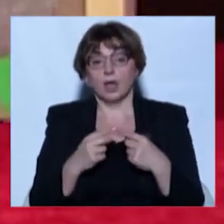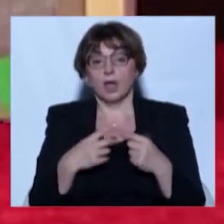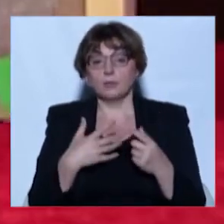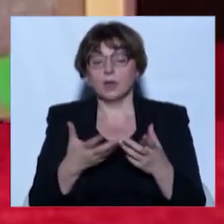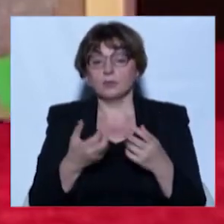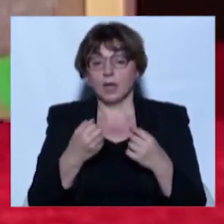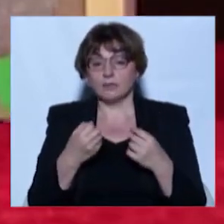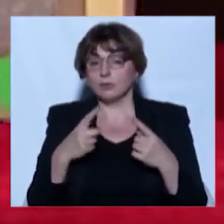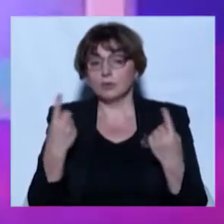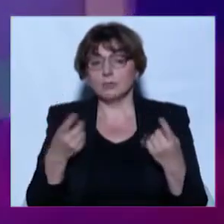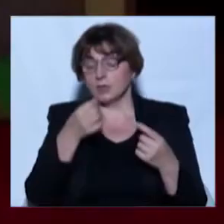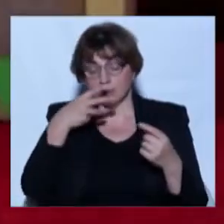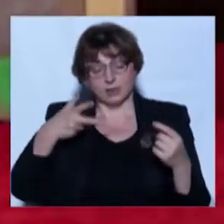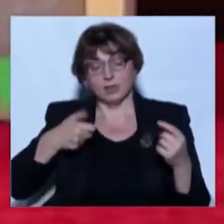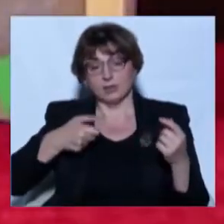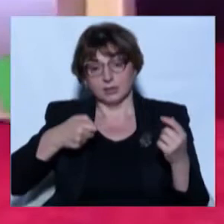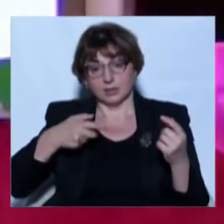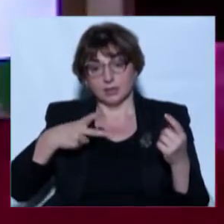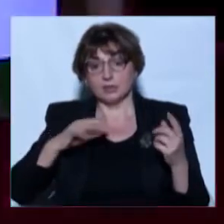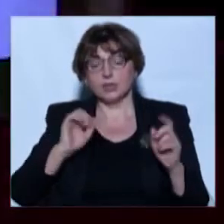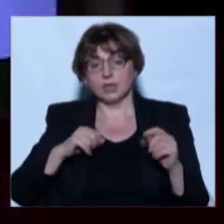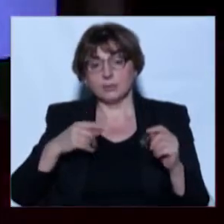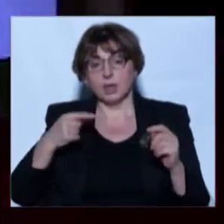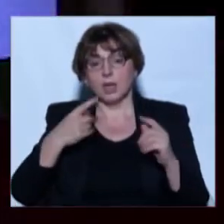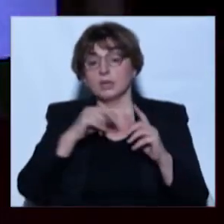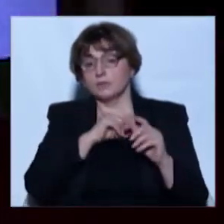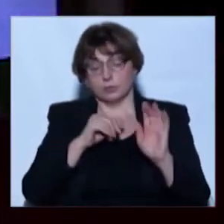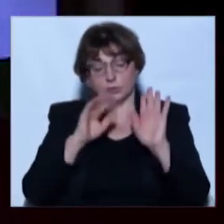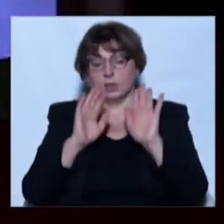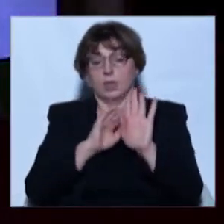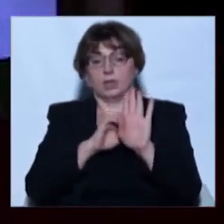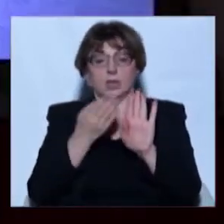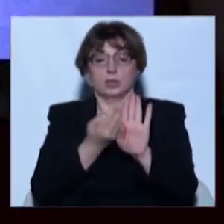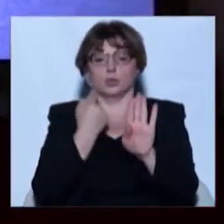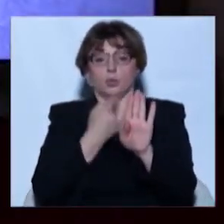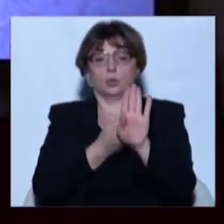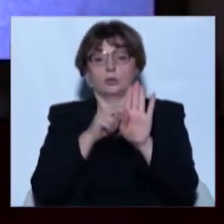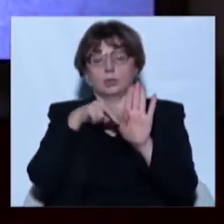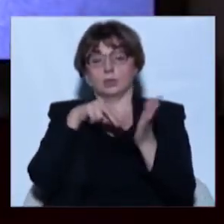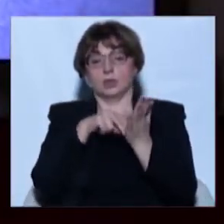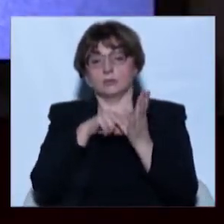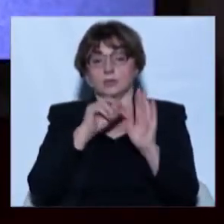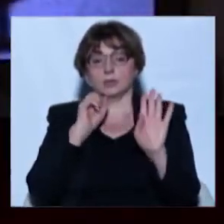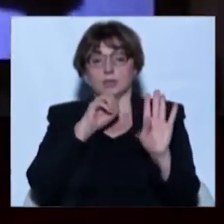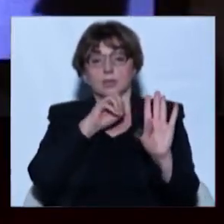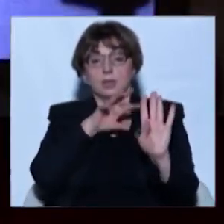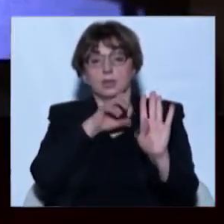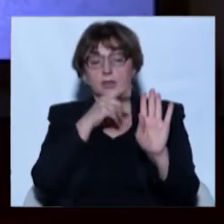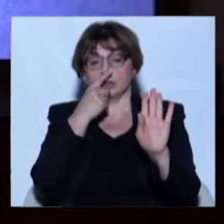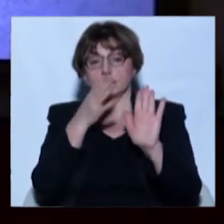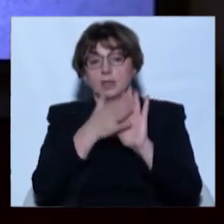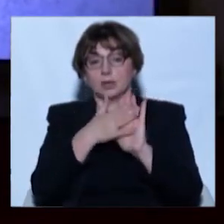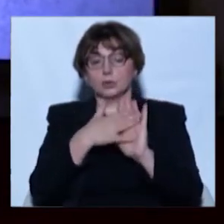სინათლის წყარო, რაიმე სანათი და ეკრანის უკანა მხარეს უნდა დადოთ. Ეს სანათი ეკრანთან